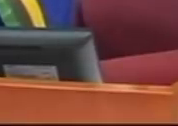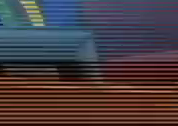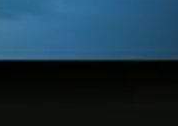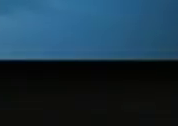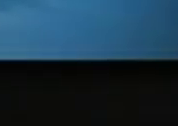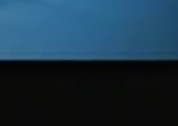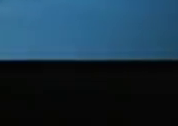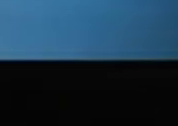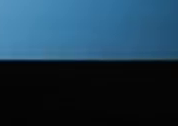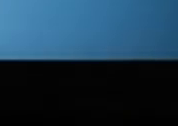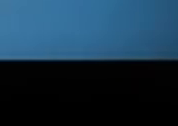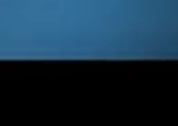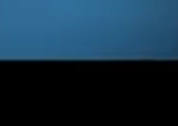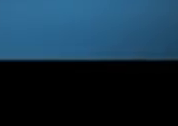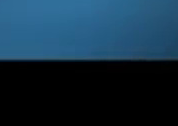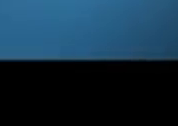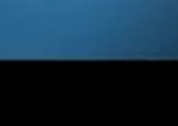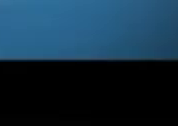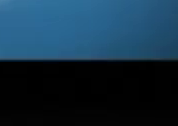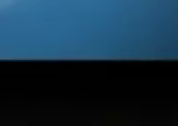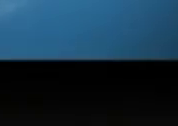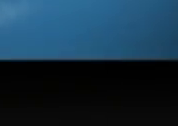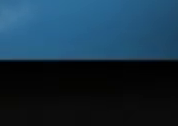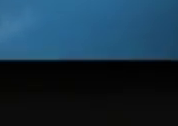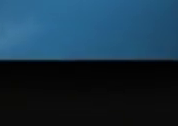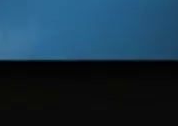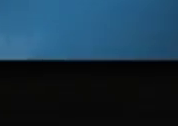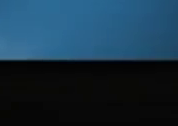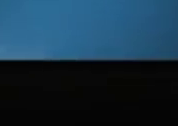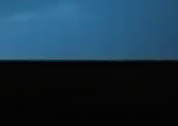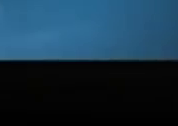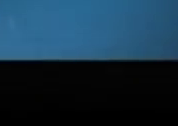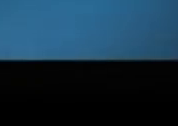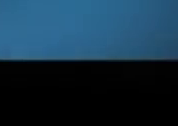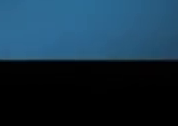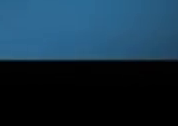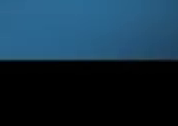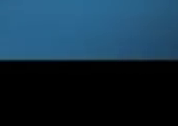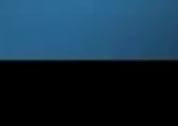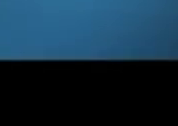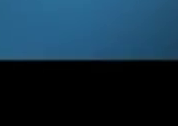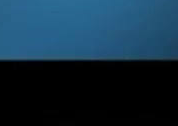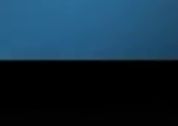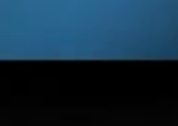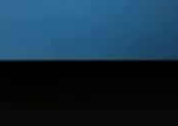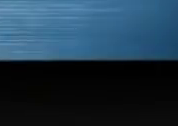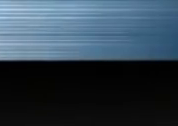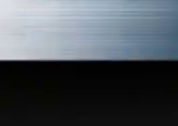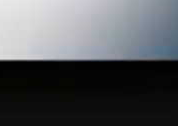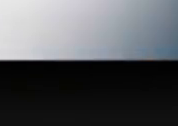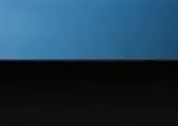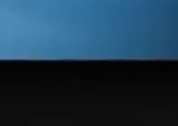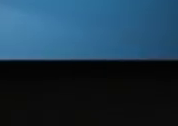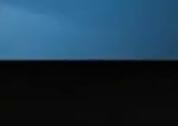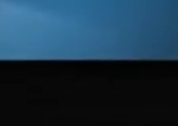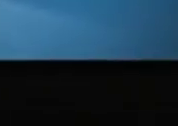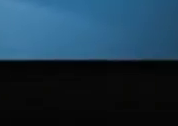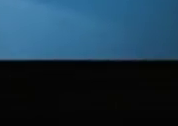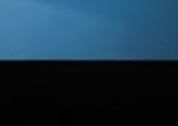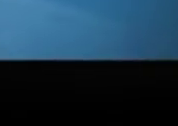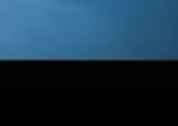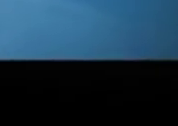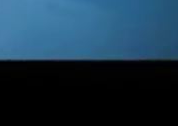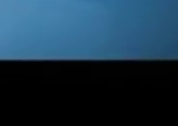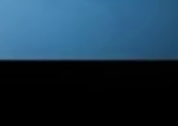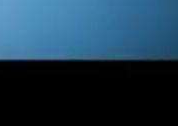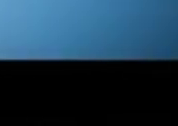Jobu Ndugai, basi wabunge wataendelea kujadili bajeti ya Wizara ya Kilimo kwa